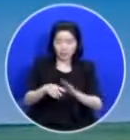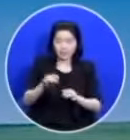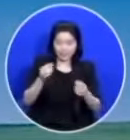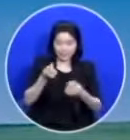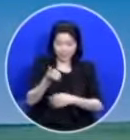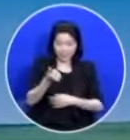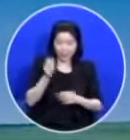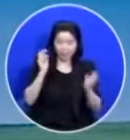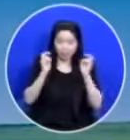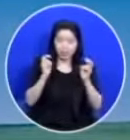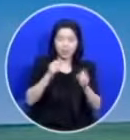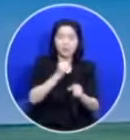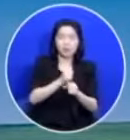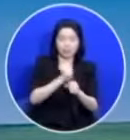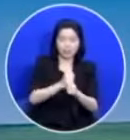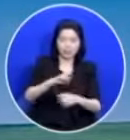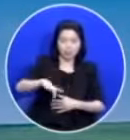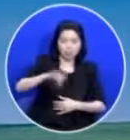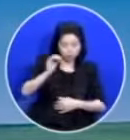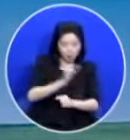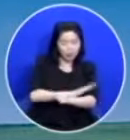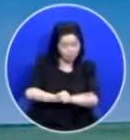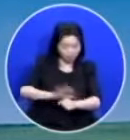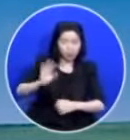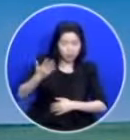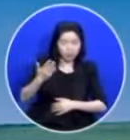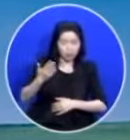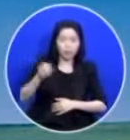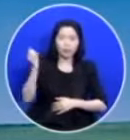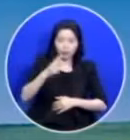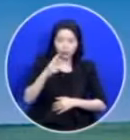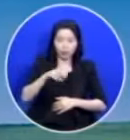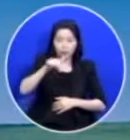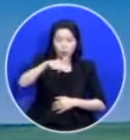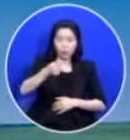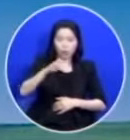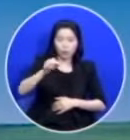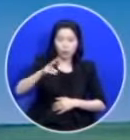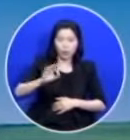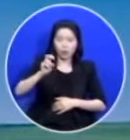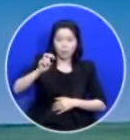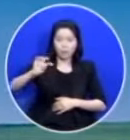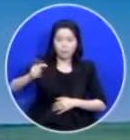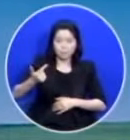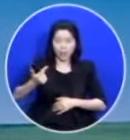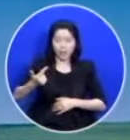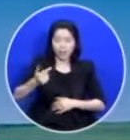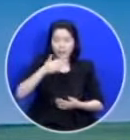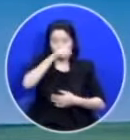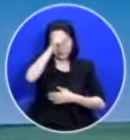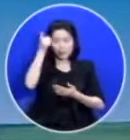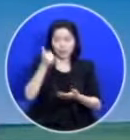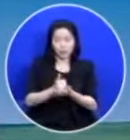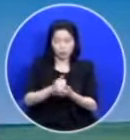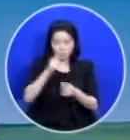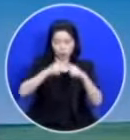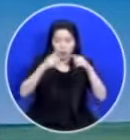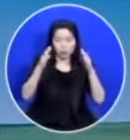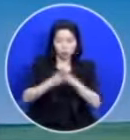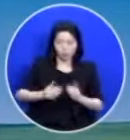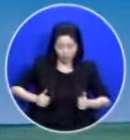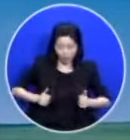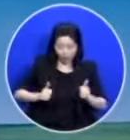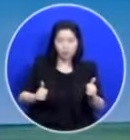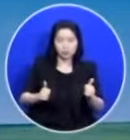차렸습니다 처음에는 잘되는 것 같았어요 또 고영만 장로님도 교회의 열심을 갖는 믿음으로 그